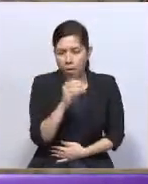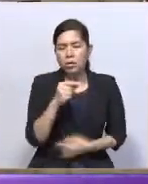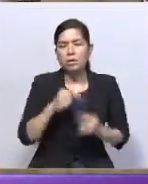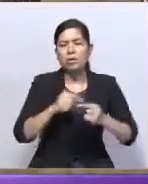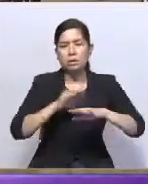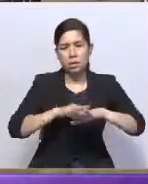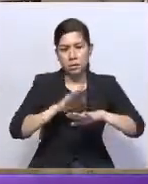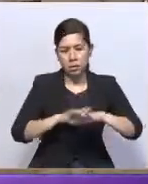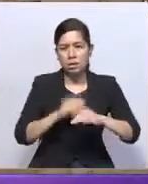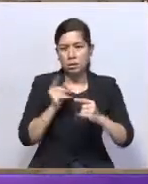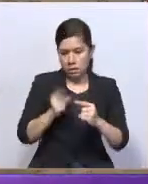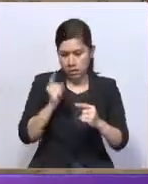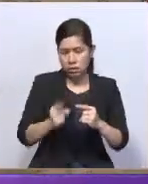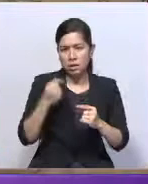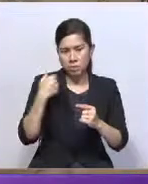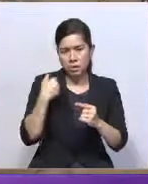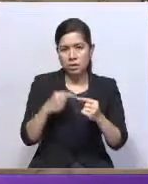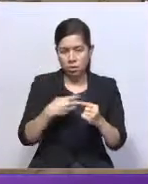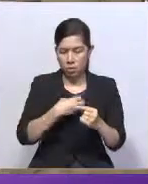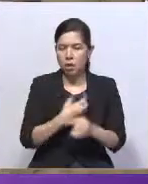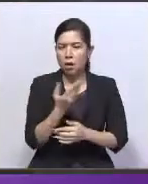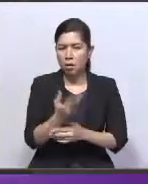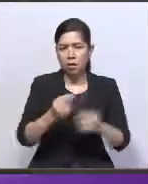เรื่องนี้เอาจริงครับเอาจริงครับเรื่องทุจริ